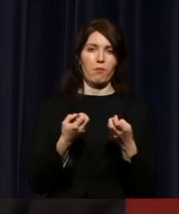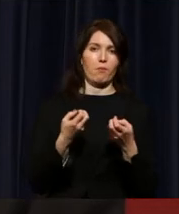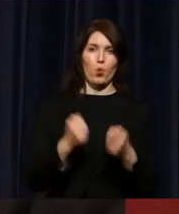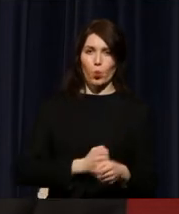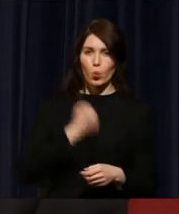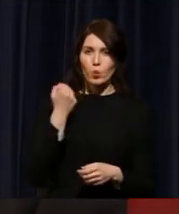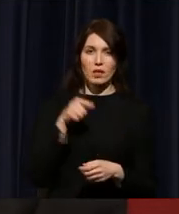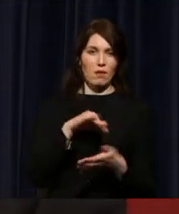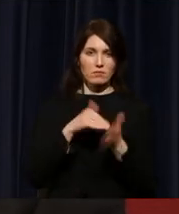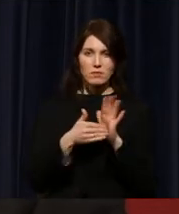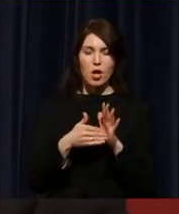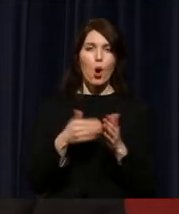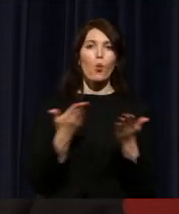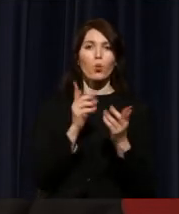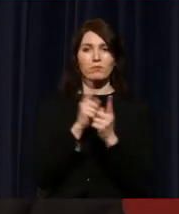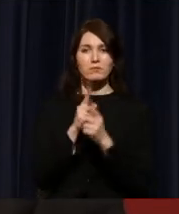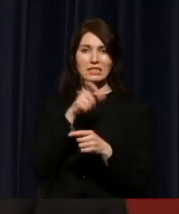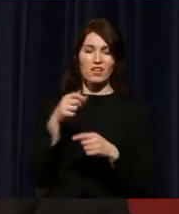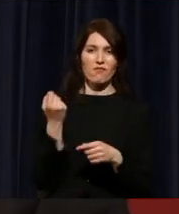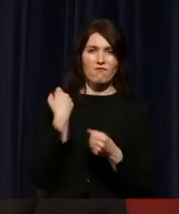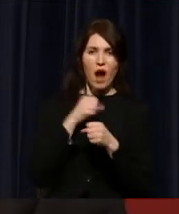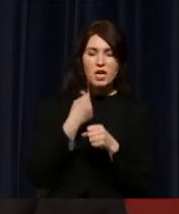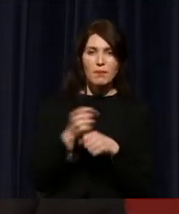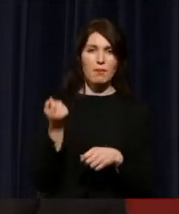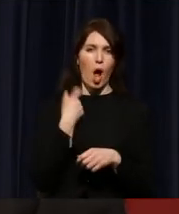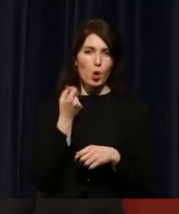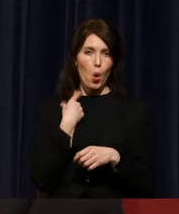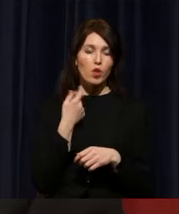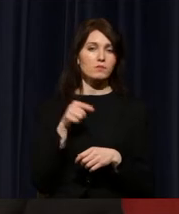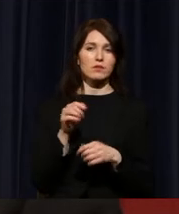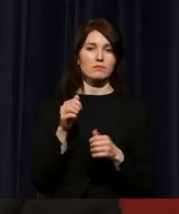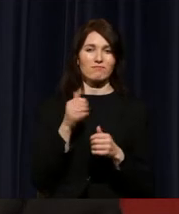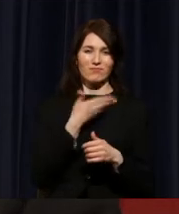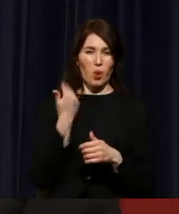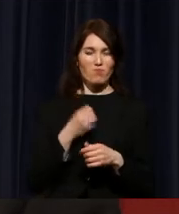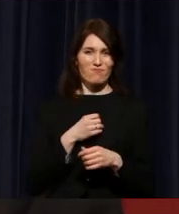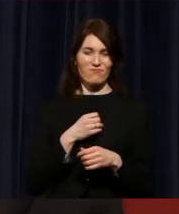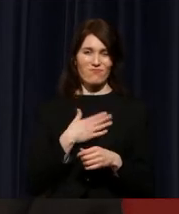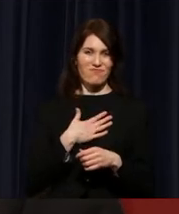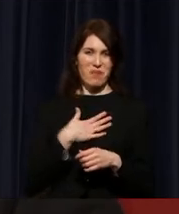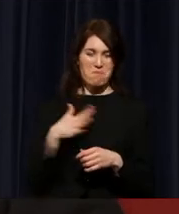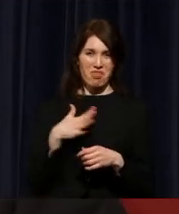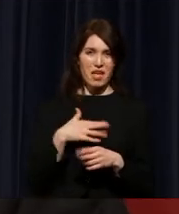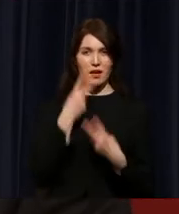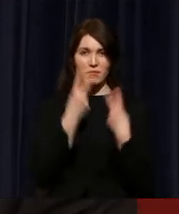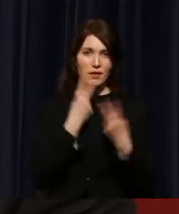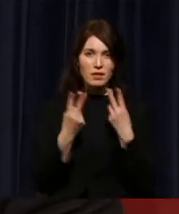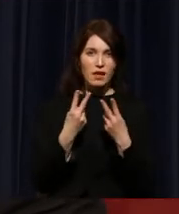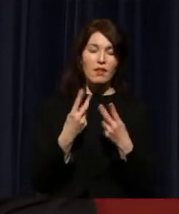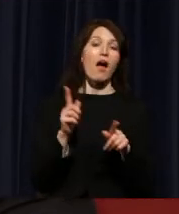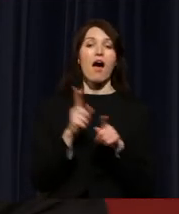ar kurām ir sastapušies cilvēki, vardarbība, alkoholisms, kas ir bieži vien nepatīkami ļoti daudziem redzēt, Viņam